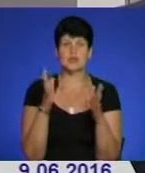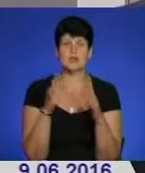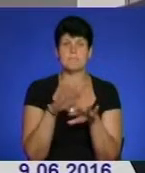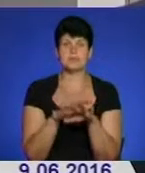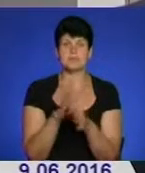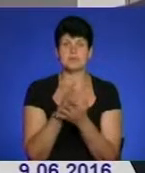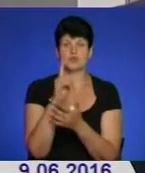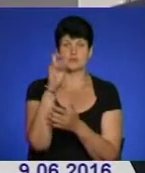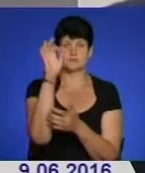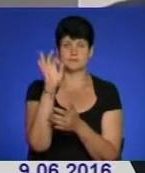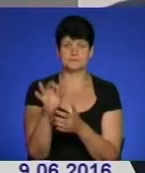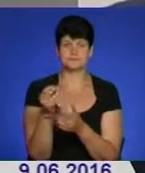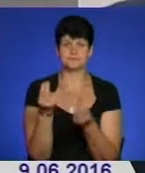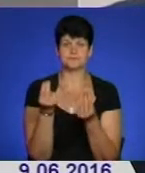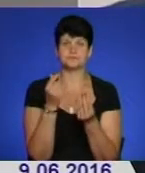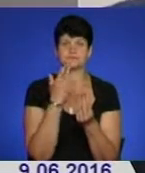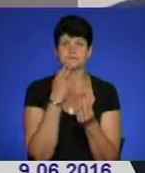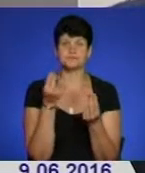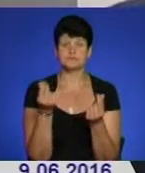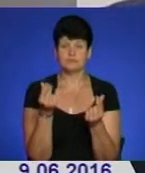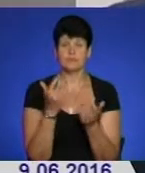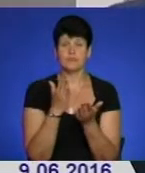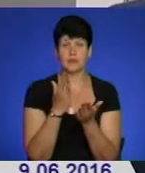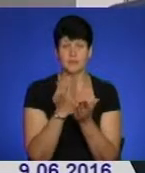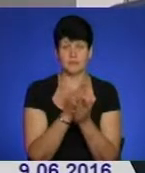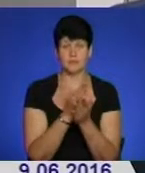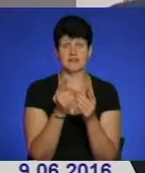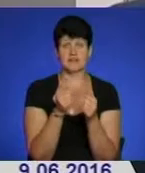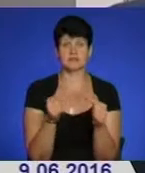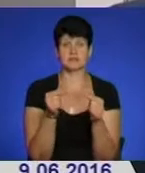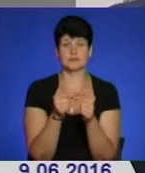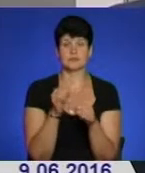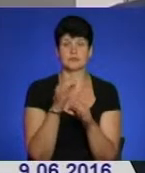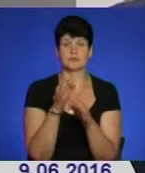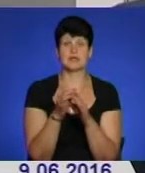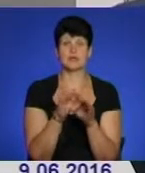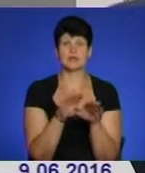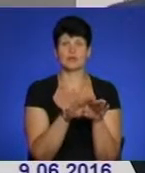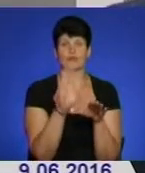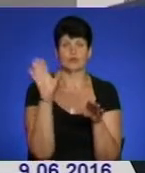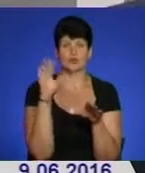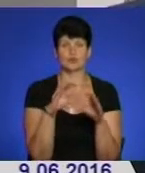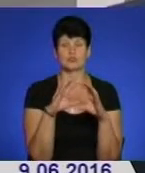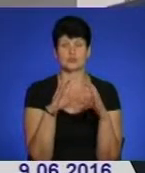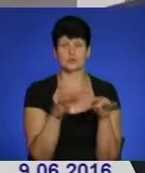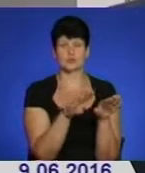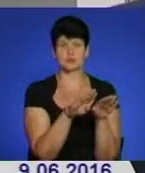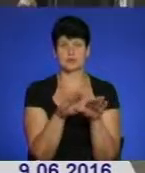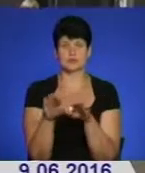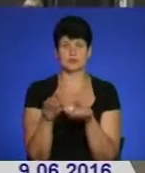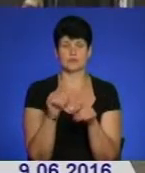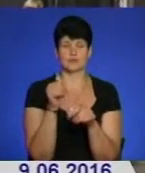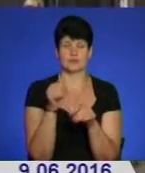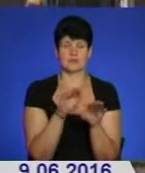100% іноземний капітал, він відповідає фактично по всьому світу з однаковим рівнем